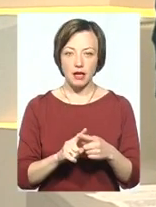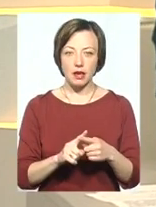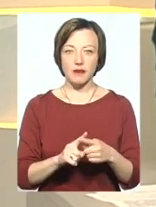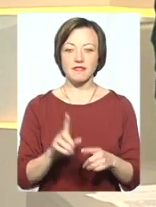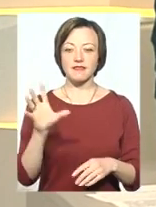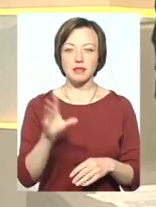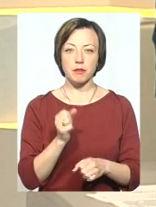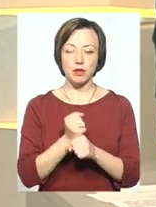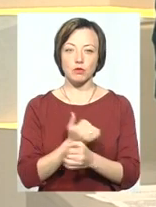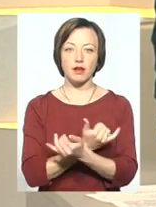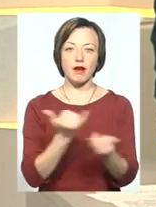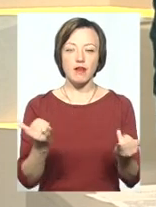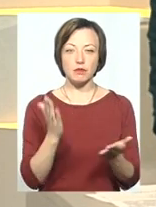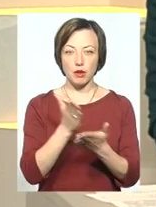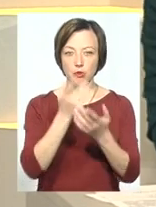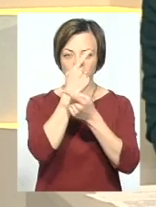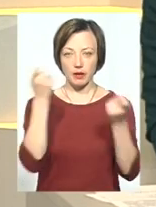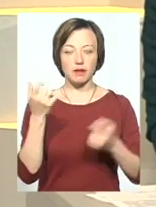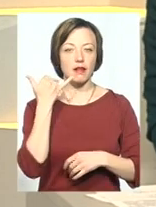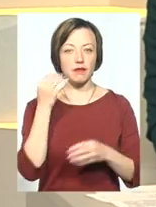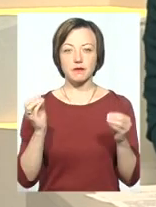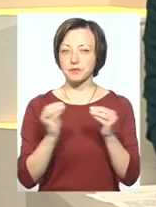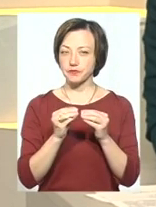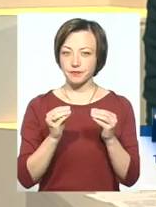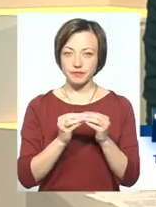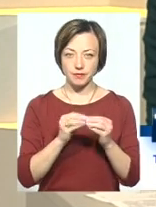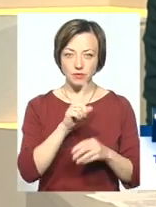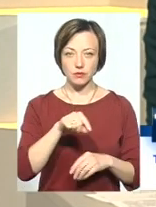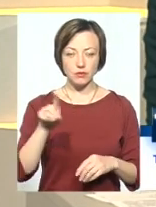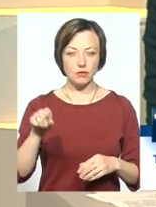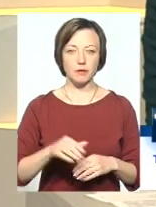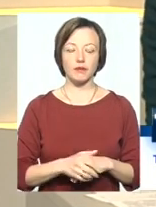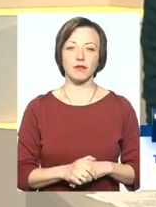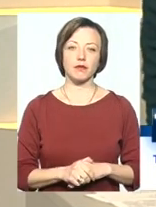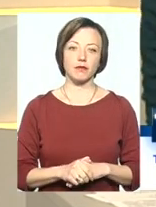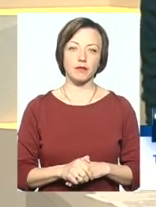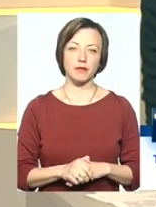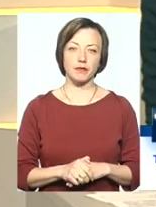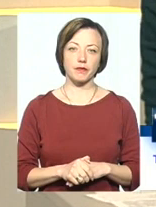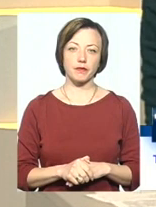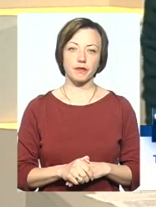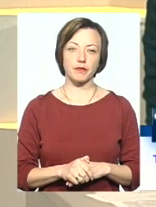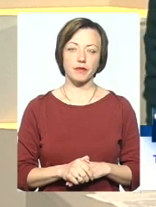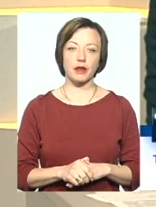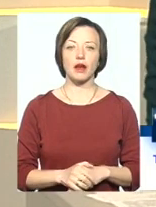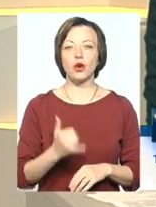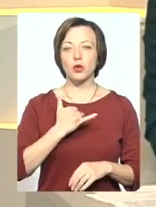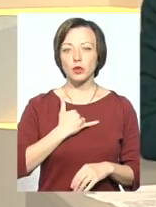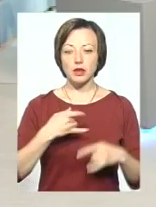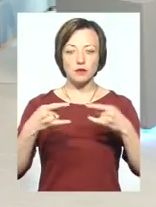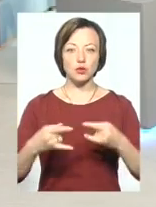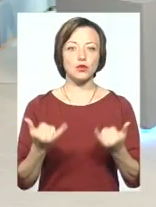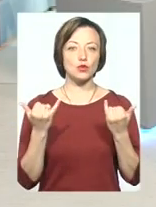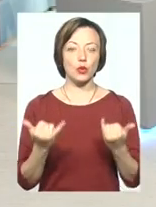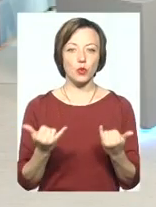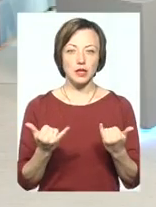працюємо для вас наживо. Телефон для зв'язку незмінний 6190 6190. І у нас у студії